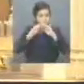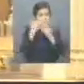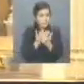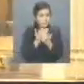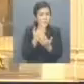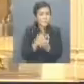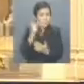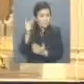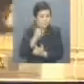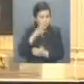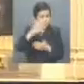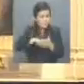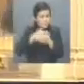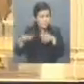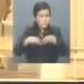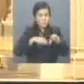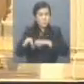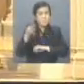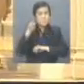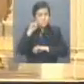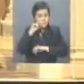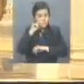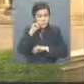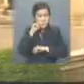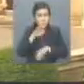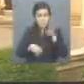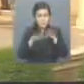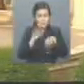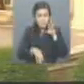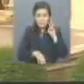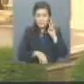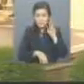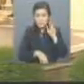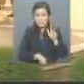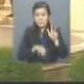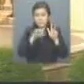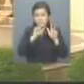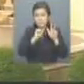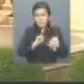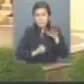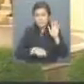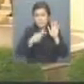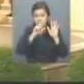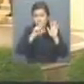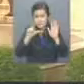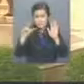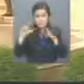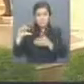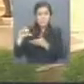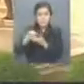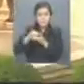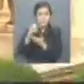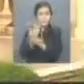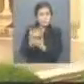บบริหารจัดการน้ำและสร้างอนาคตประเทศ 350,000 ล้านบาทและพระราชกำหนดปรับปรุงการบริหารหนี้เงินกู้ที่กระทรวงการคลัง